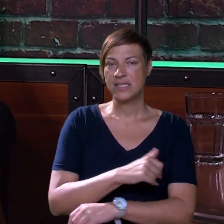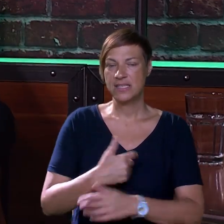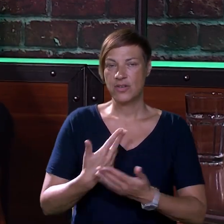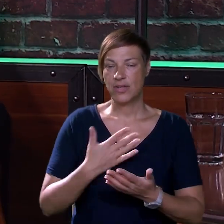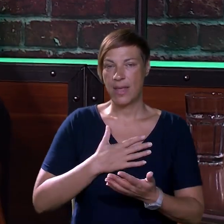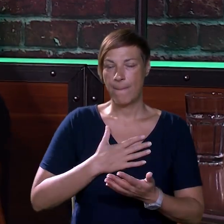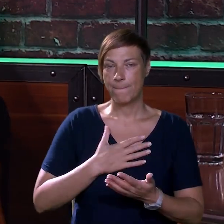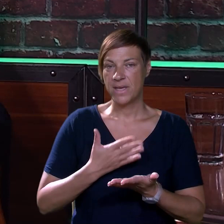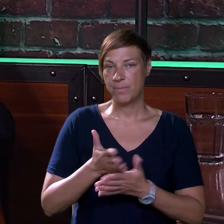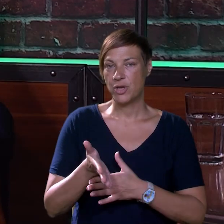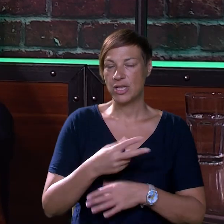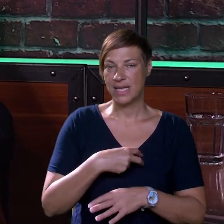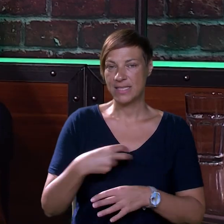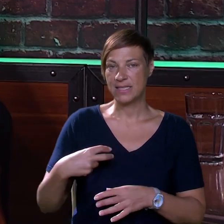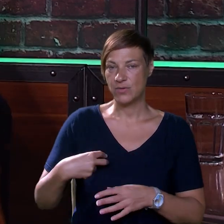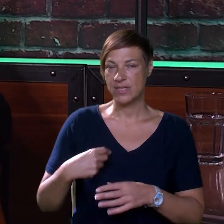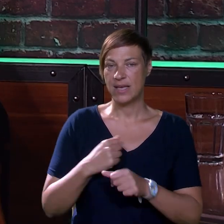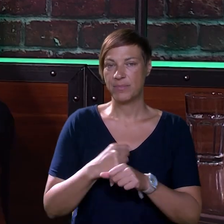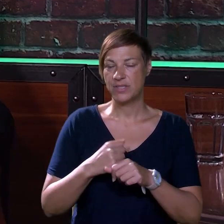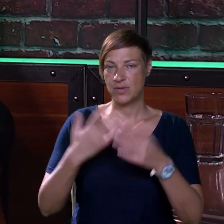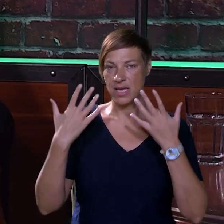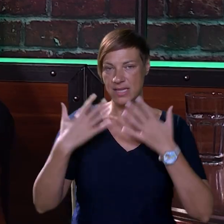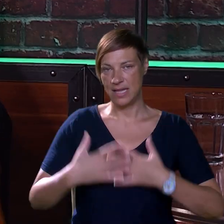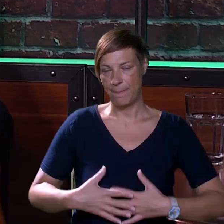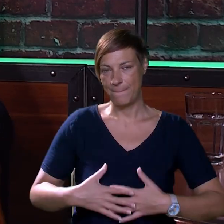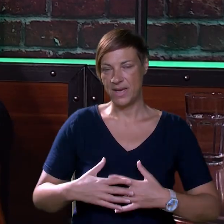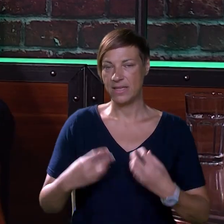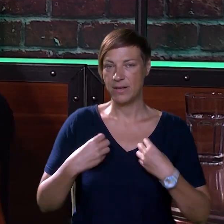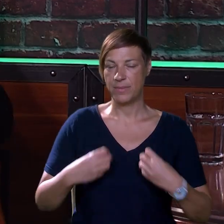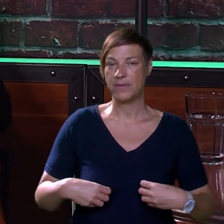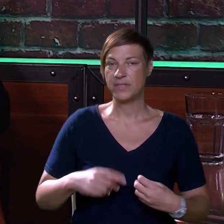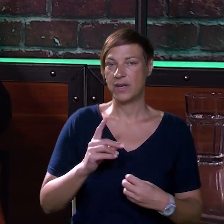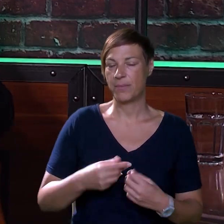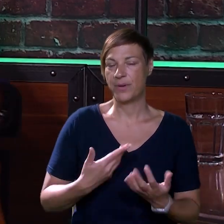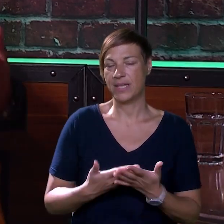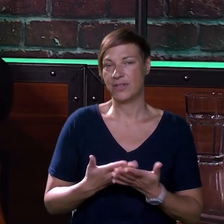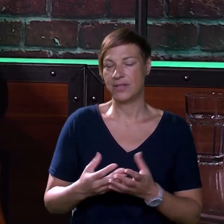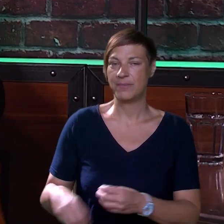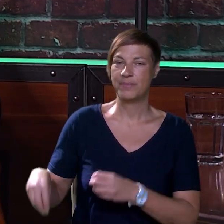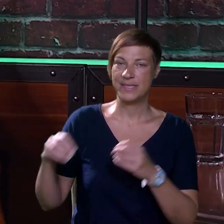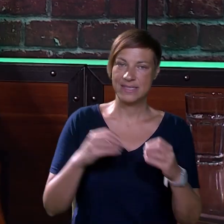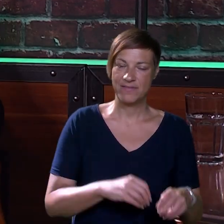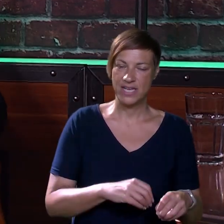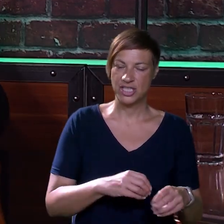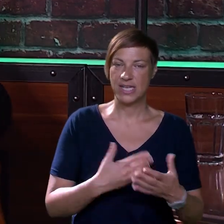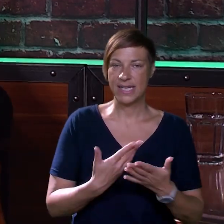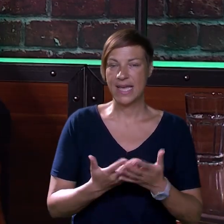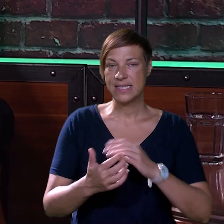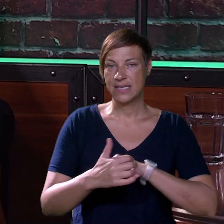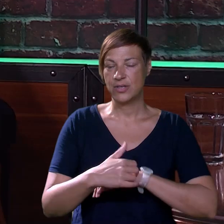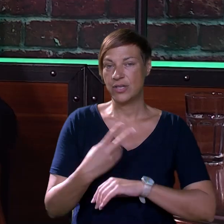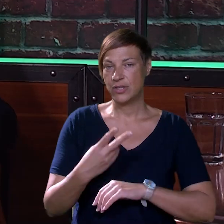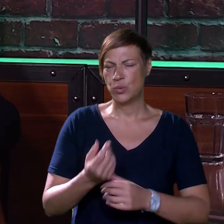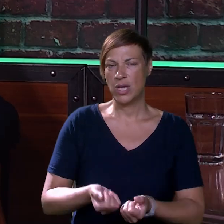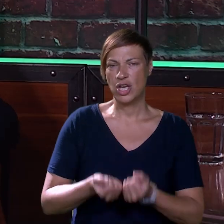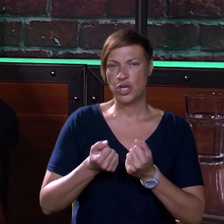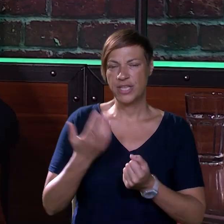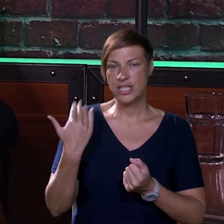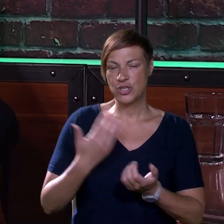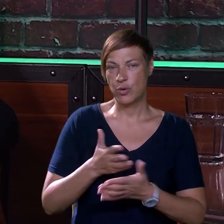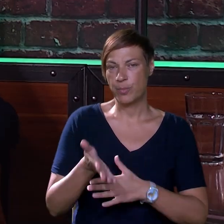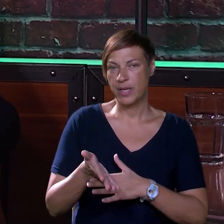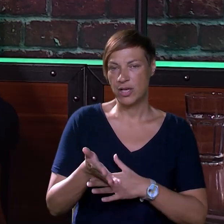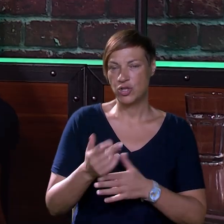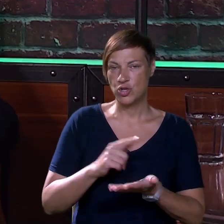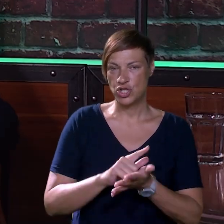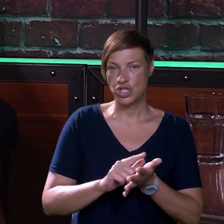godina, ljudi su odlazili u Zagreb, pa su radili pretrage, pa bi onda taj profesor rekao morate to i to, pa bi se vraćali nazad. Drugo, jako je teško bilo doći